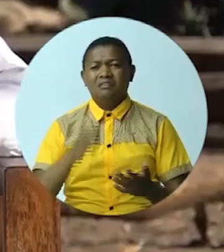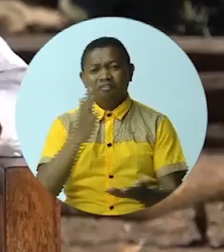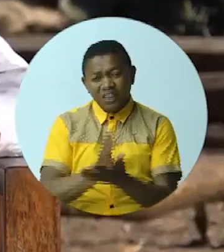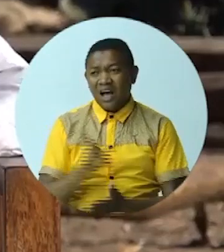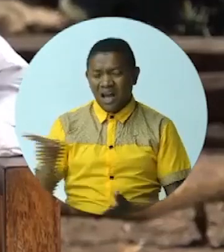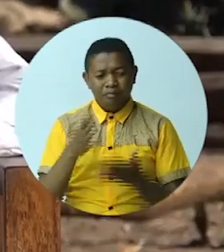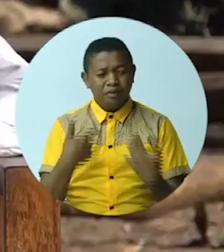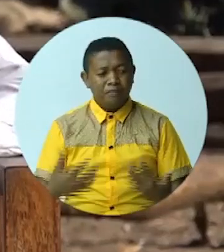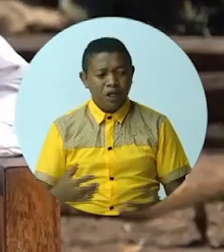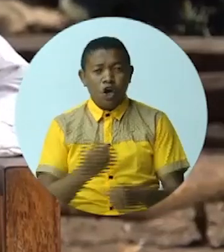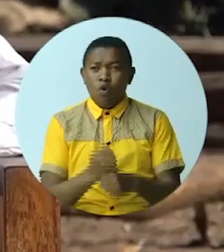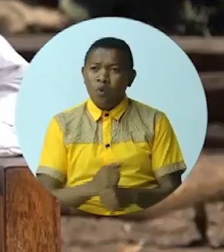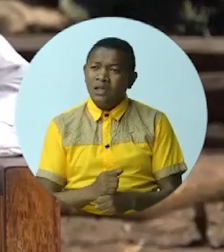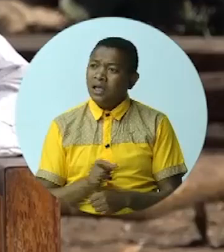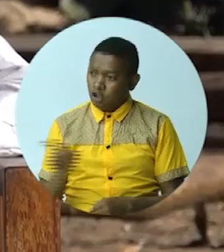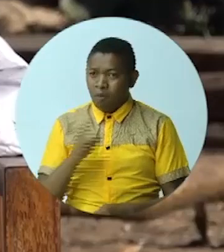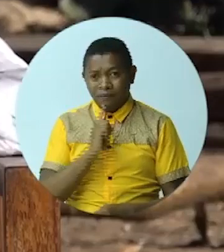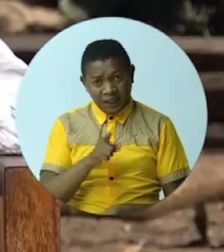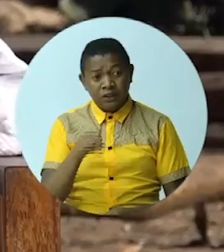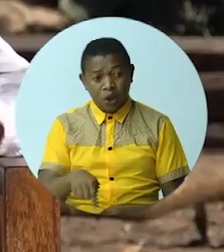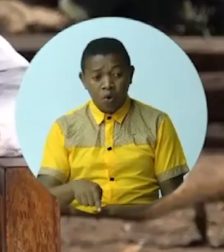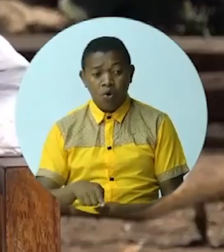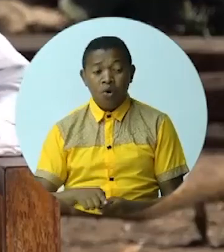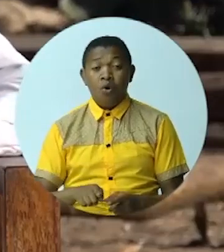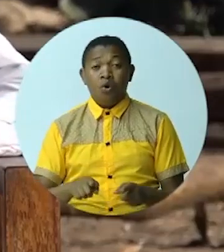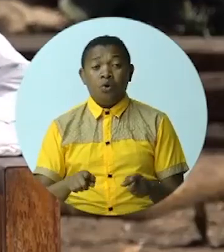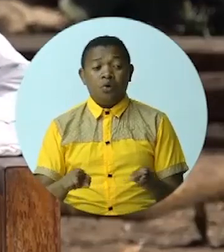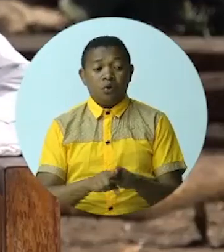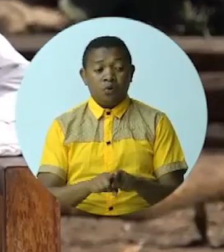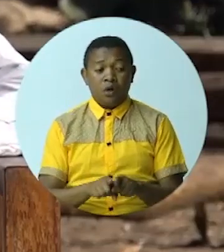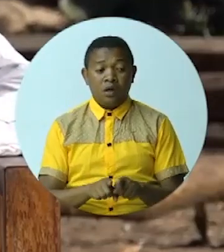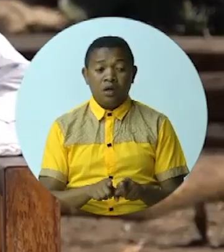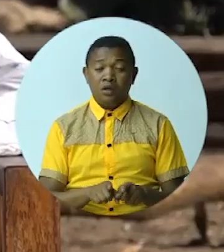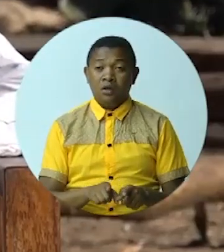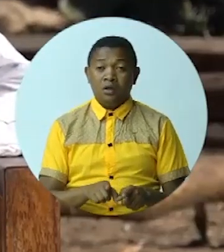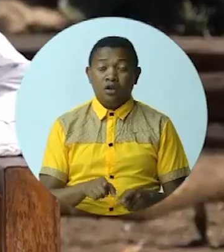anisan'izany ohatra araka ny teneninao teo a dia ny fanamboarana n'ilay